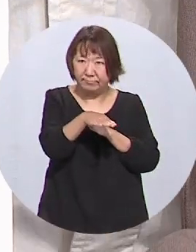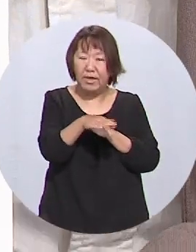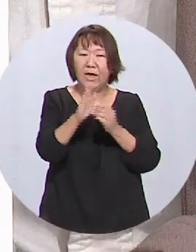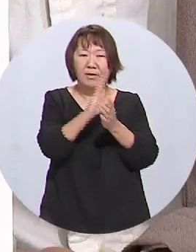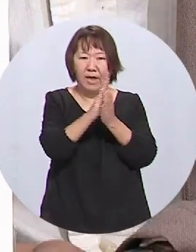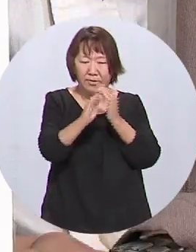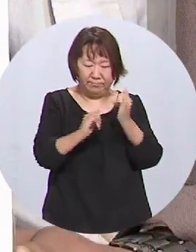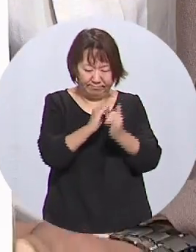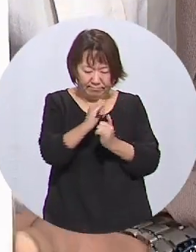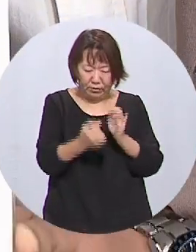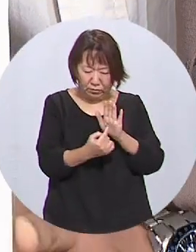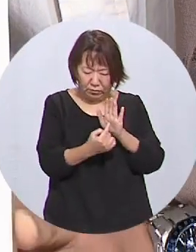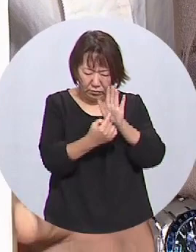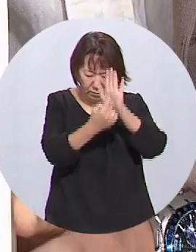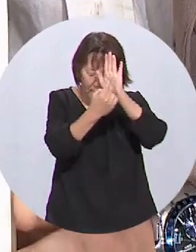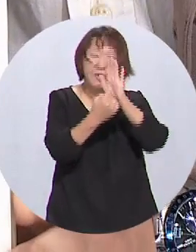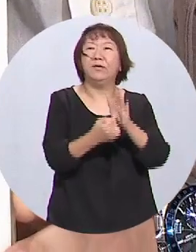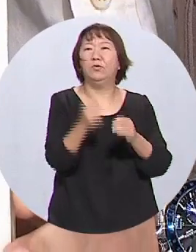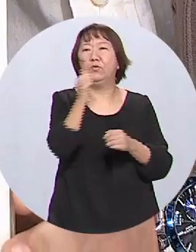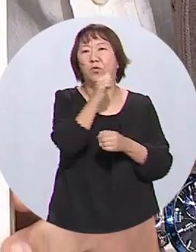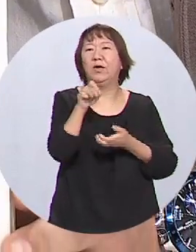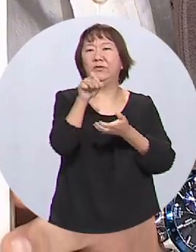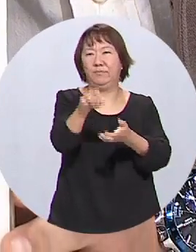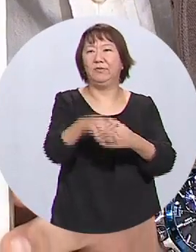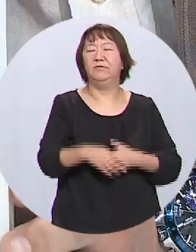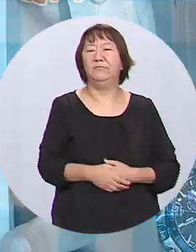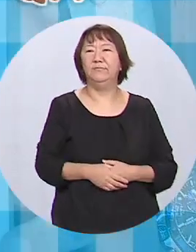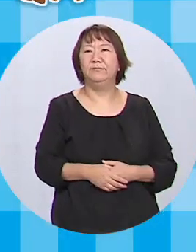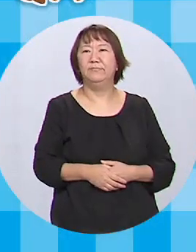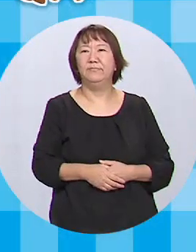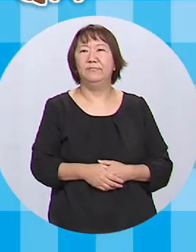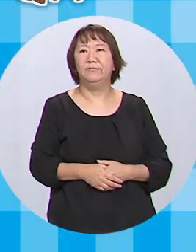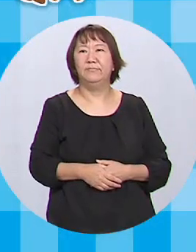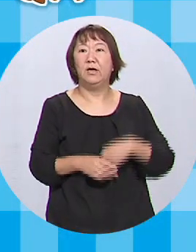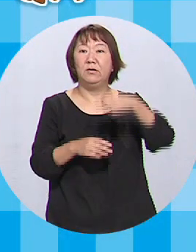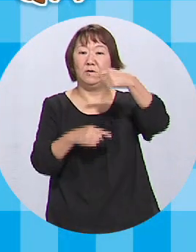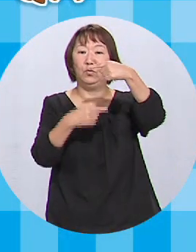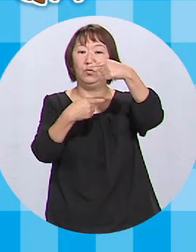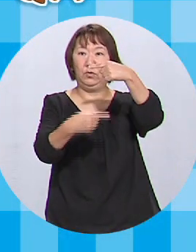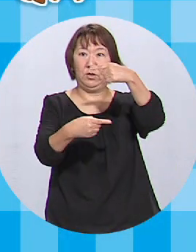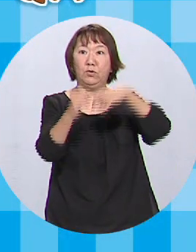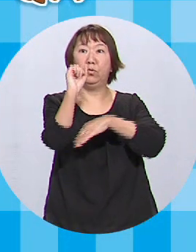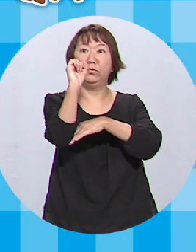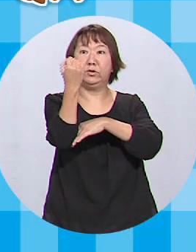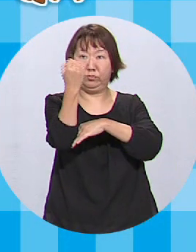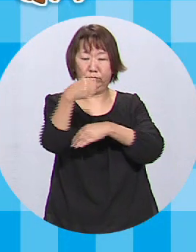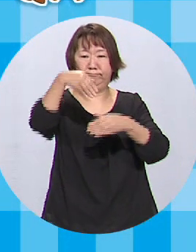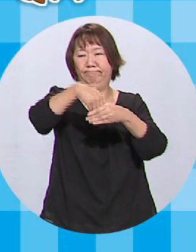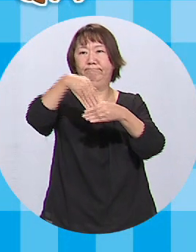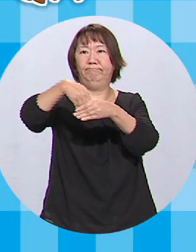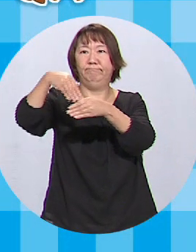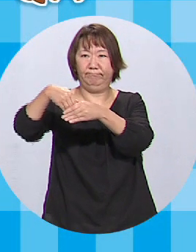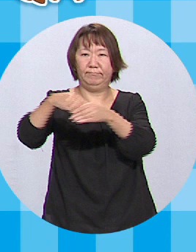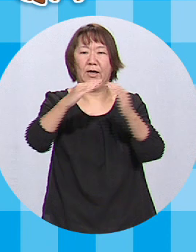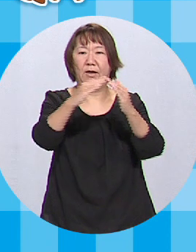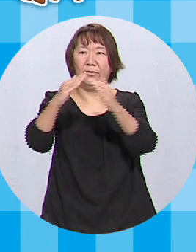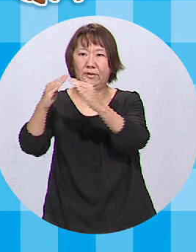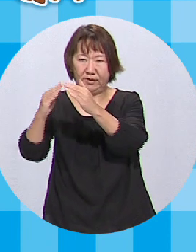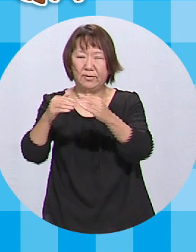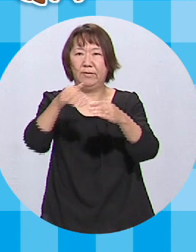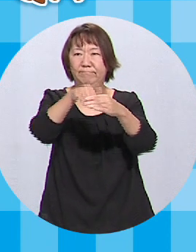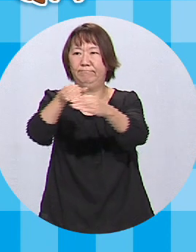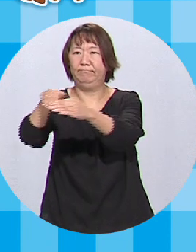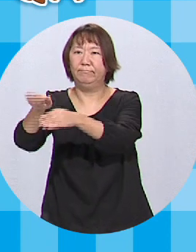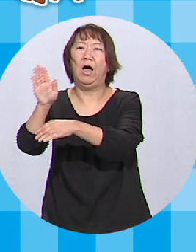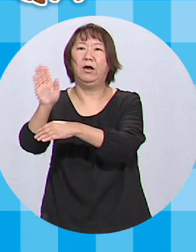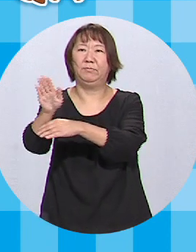ゆかりの武将や人物についてご紹介します。1月1日の新聞折り込みで各ご家庭にお届けするほ